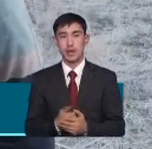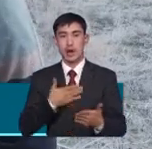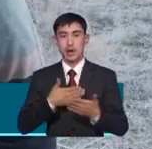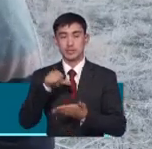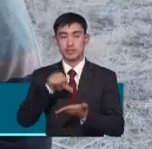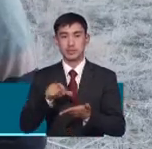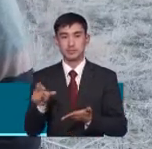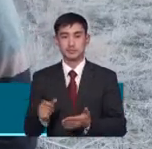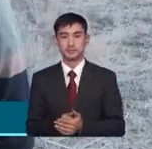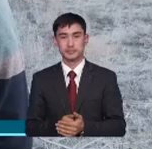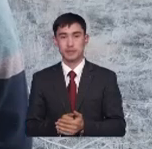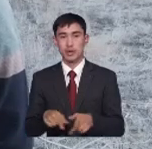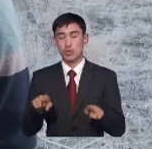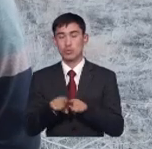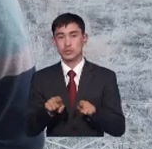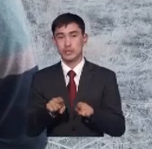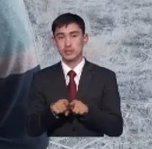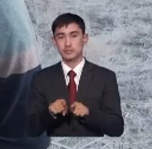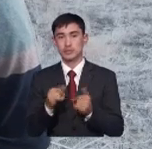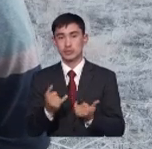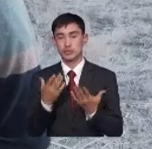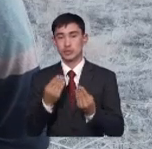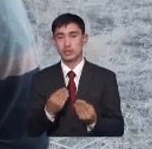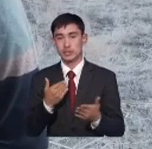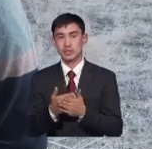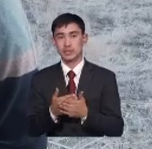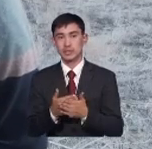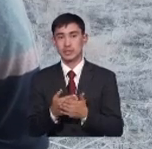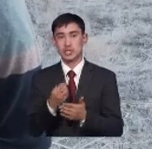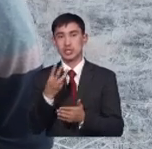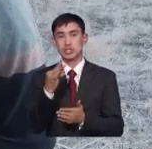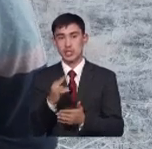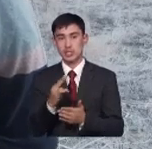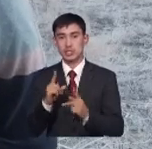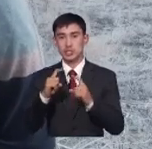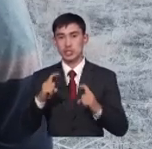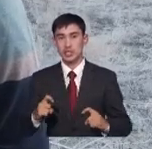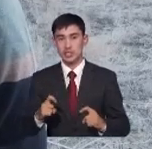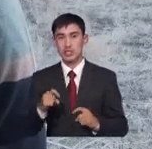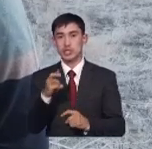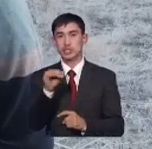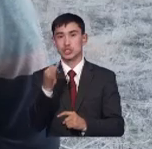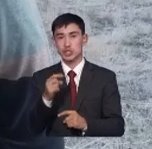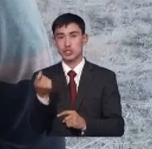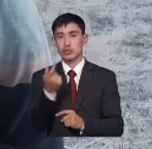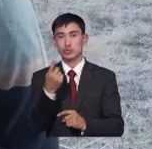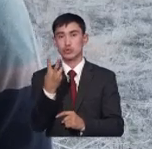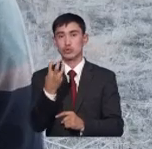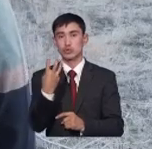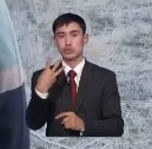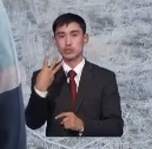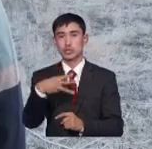атсалысып, осы күнге дейін шірен шыршасы, жидей сияқты тұқымдардың 350